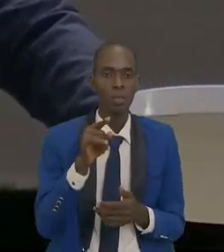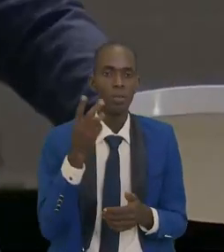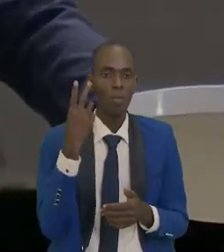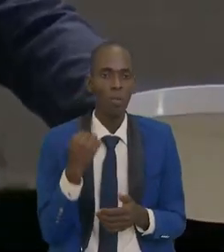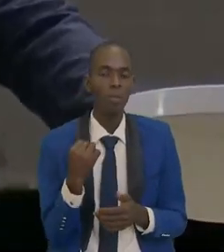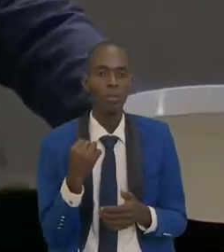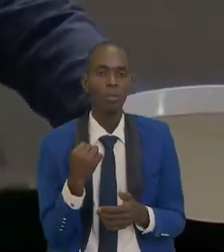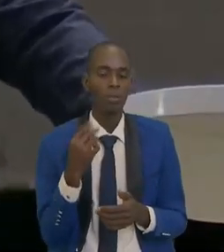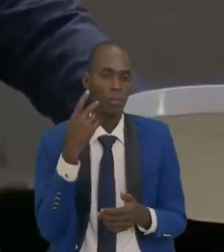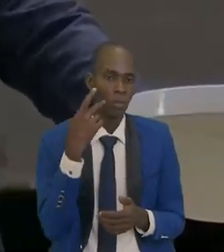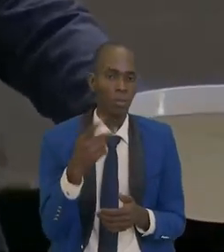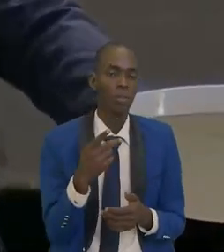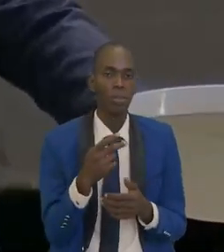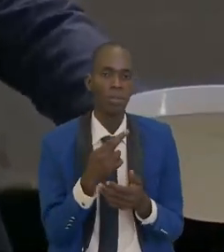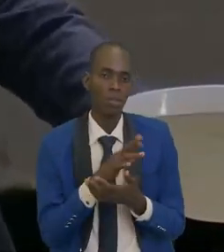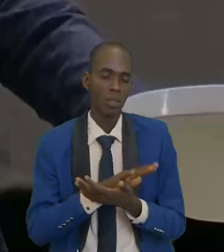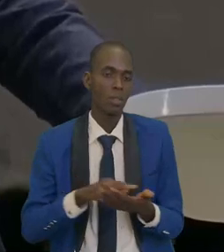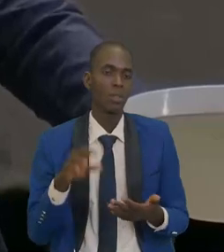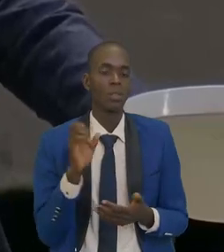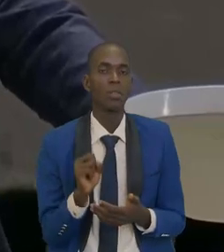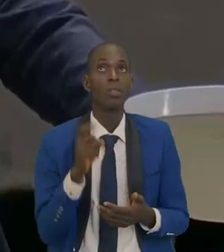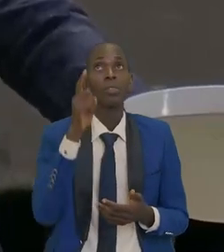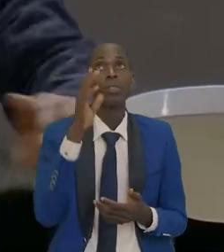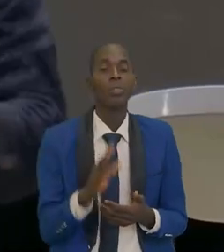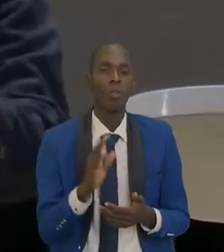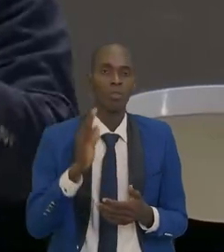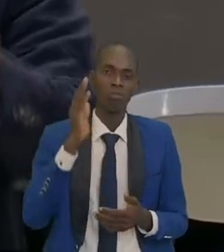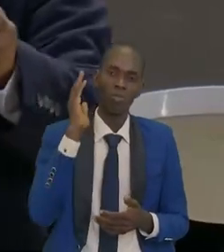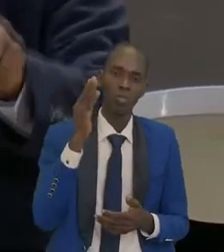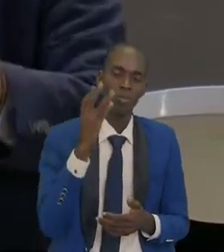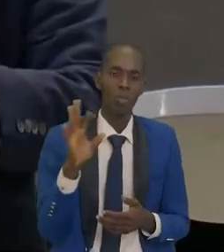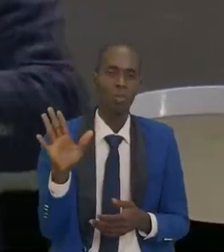juste, Dieu approuvant ses offrandes.